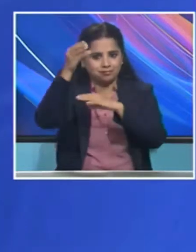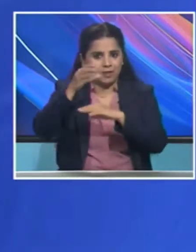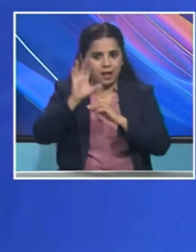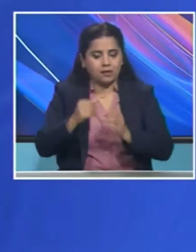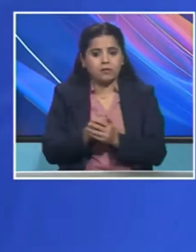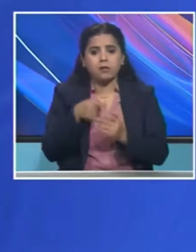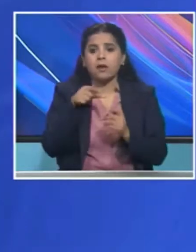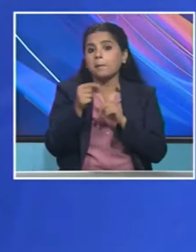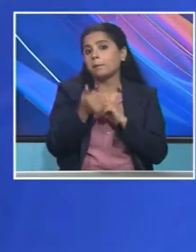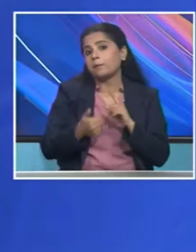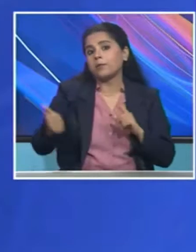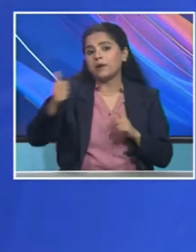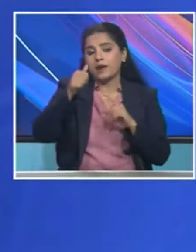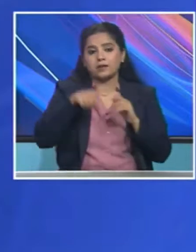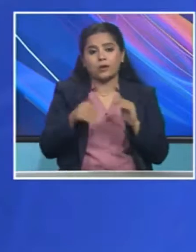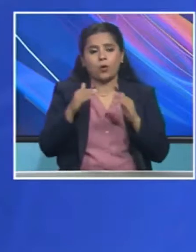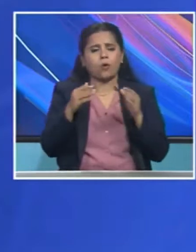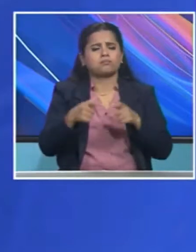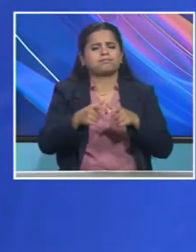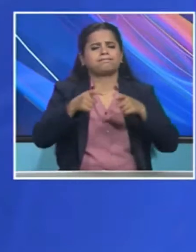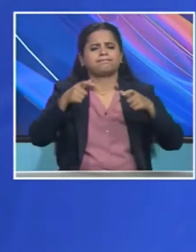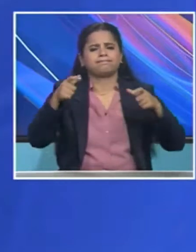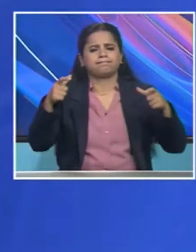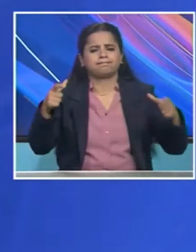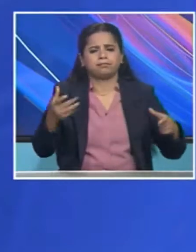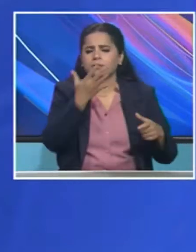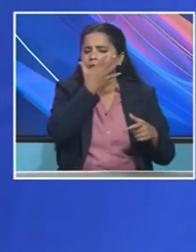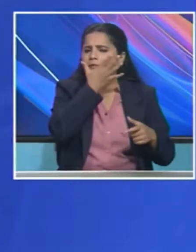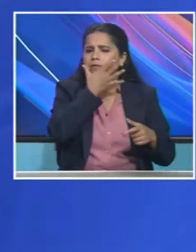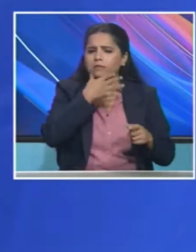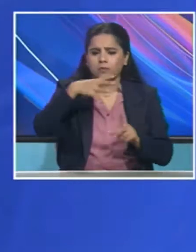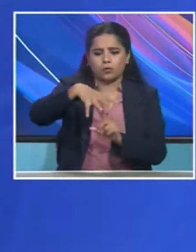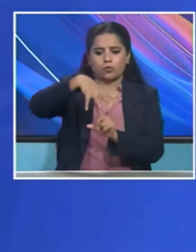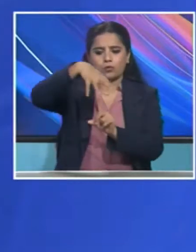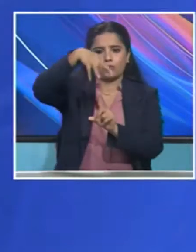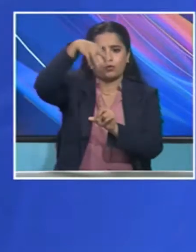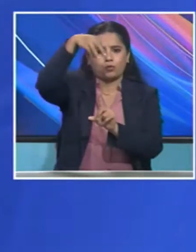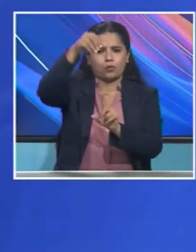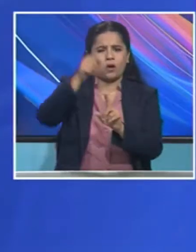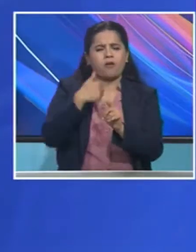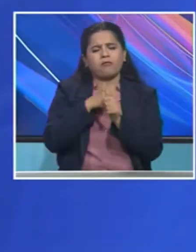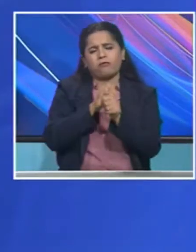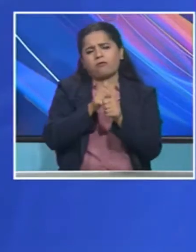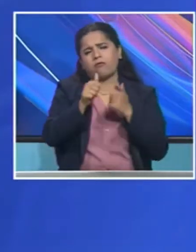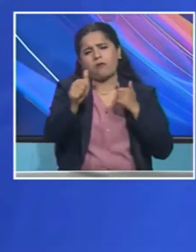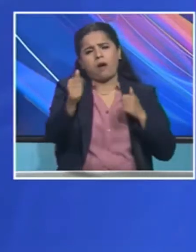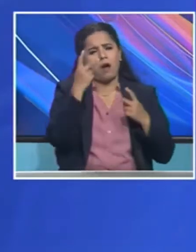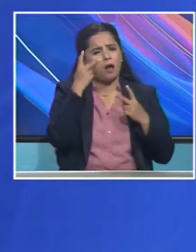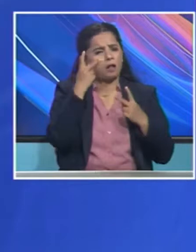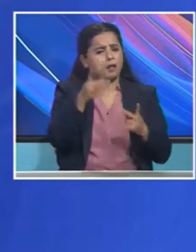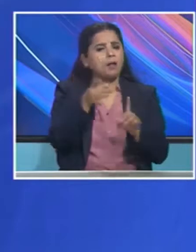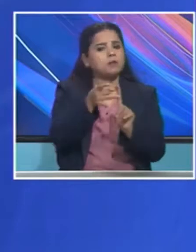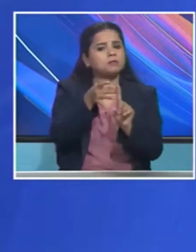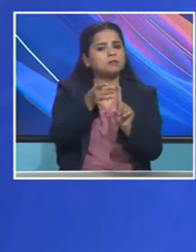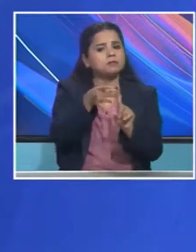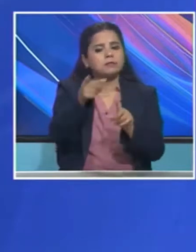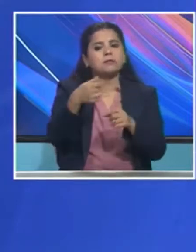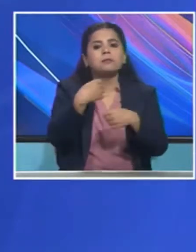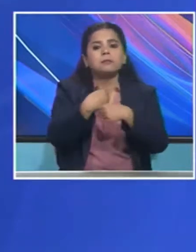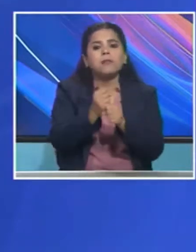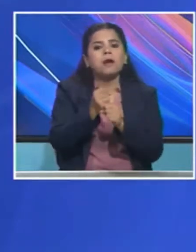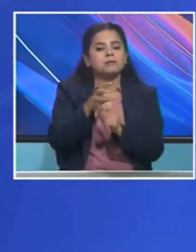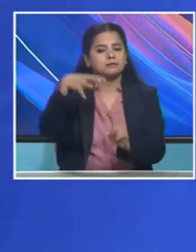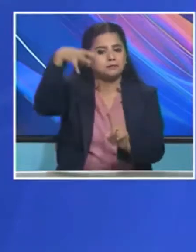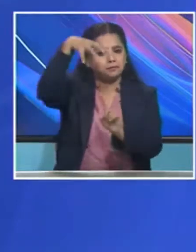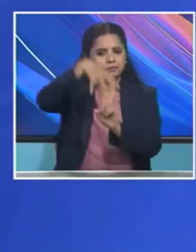राष्ट्रपति भवन का शानदार गुंबद जो दूर से ही दिखता है, तांबे का बना हुआ,